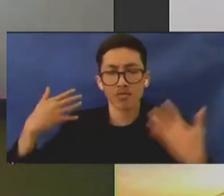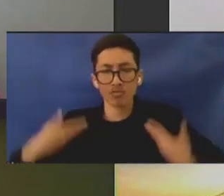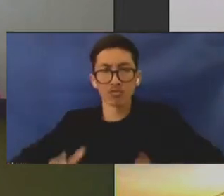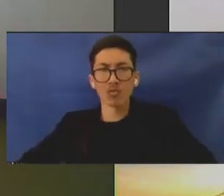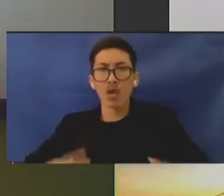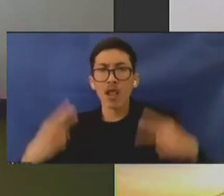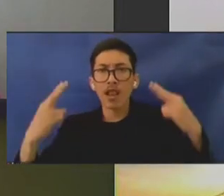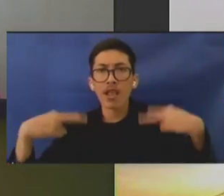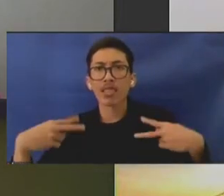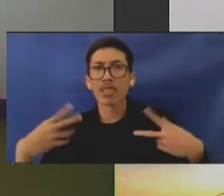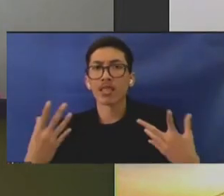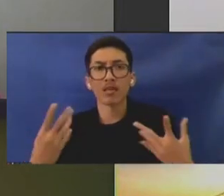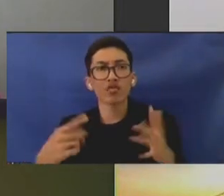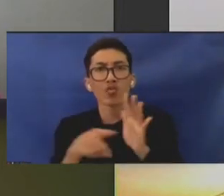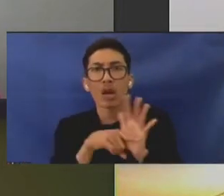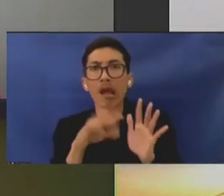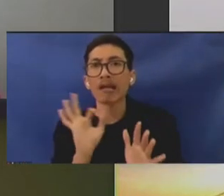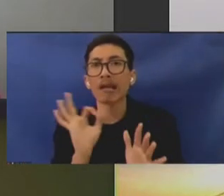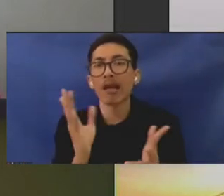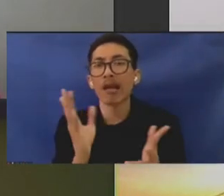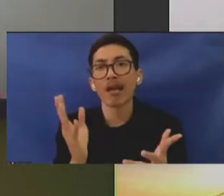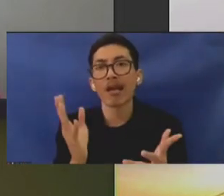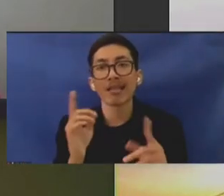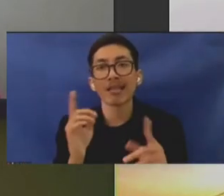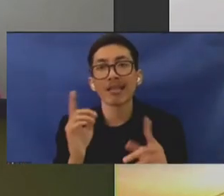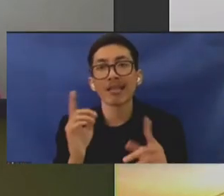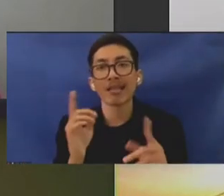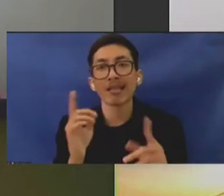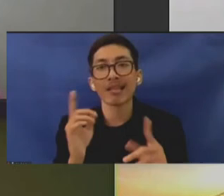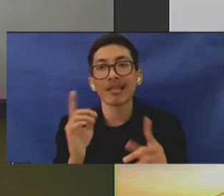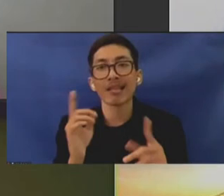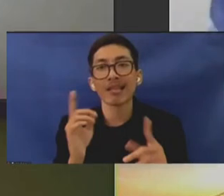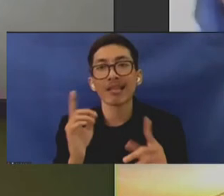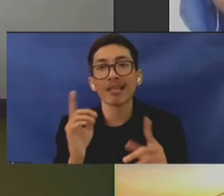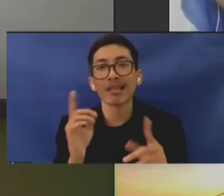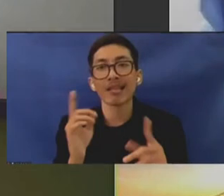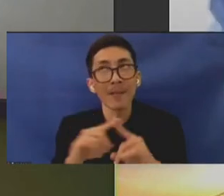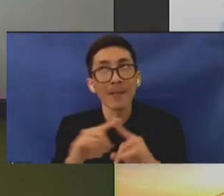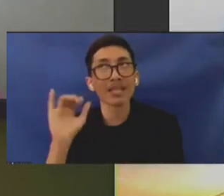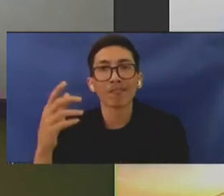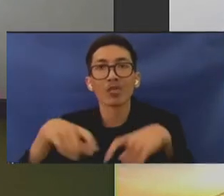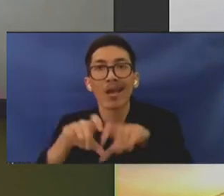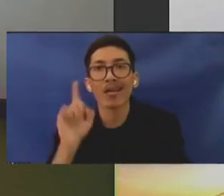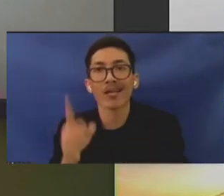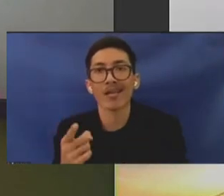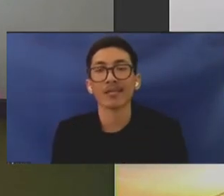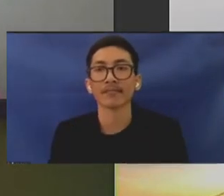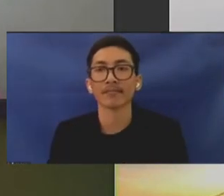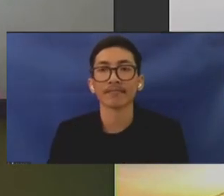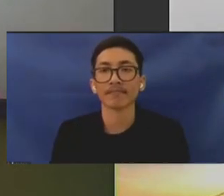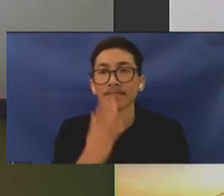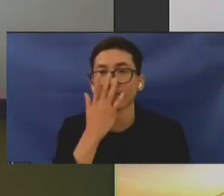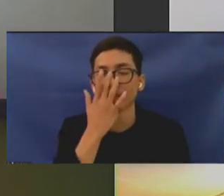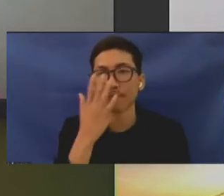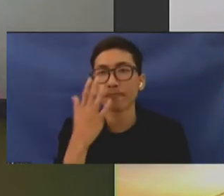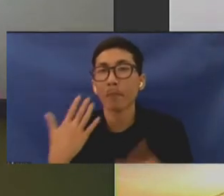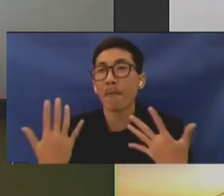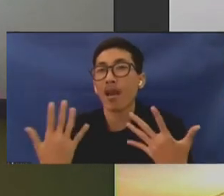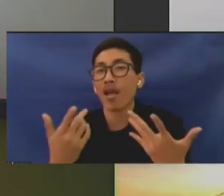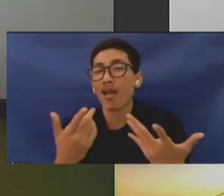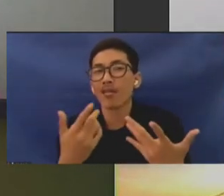perlu adjustment gitu. Nah gimana akhirnya Bu Santi kemudian mencoba untuk mengembangkan talent dan juga minat